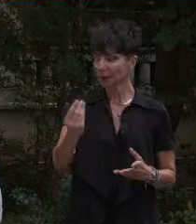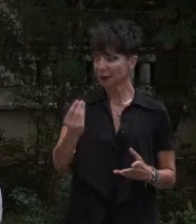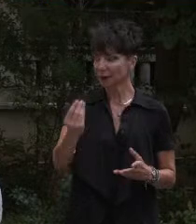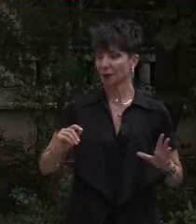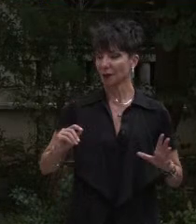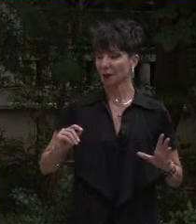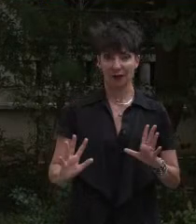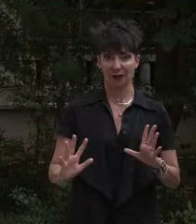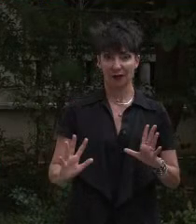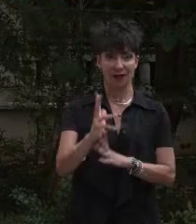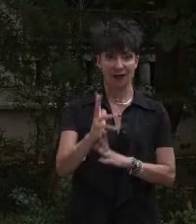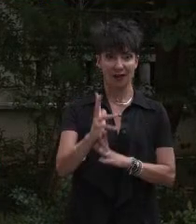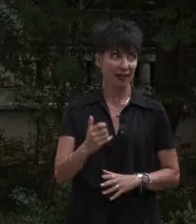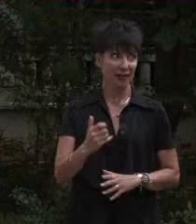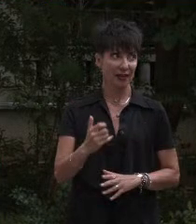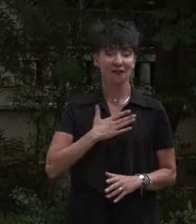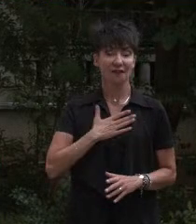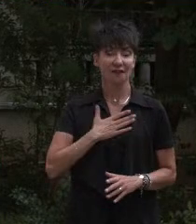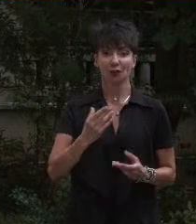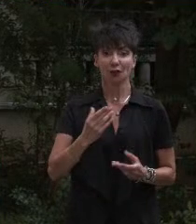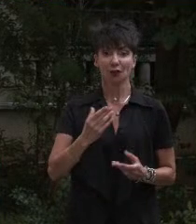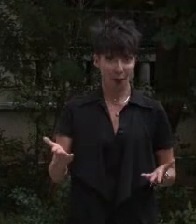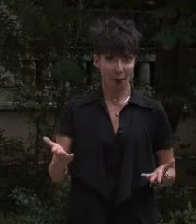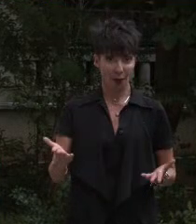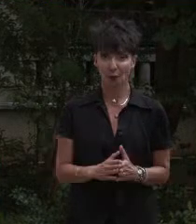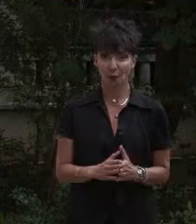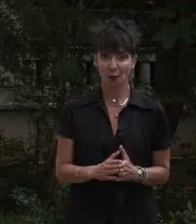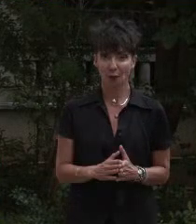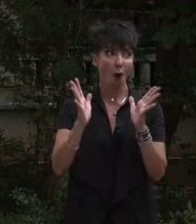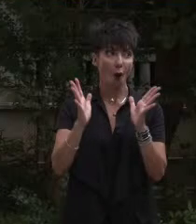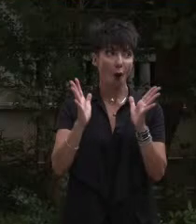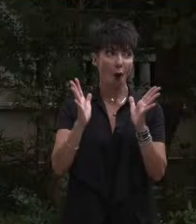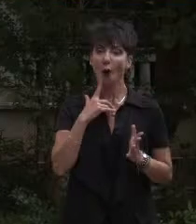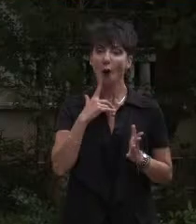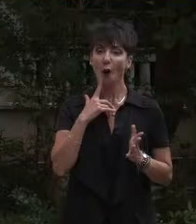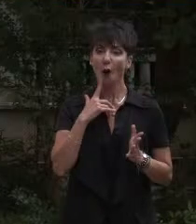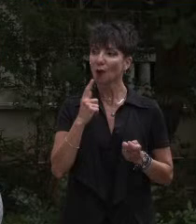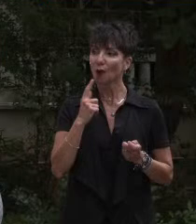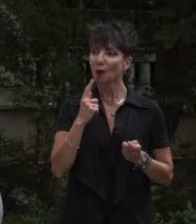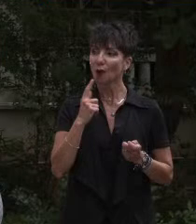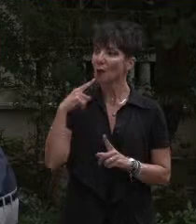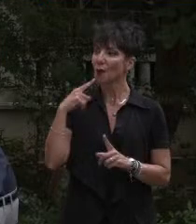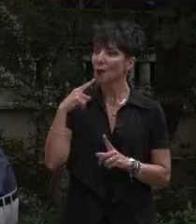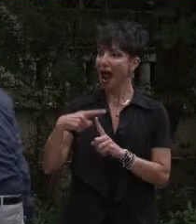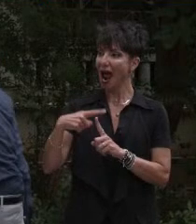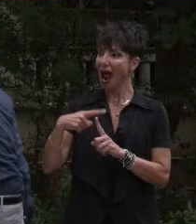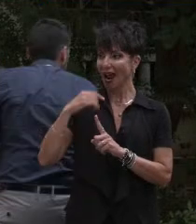πορείας. Σας ευχαριστούμε πολύ, κύριε Πρόεδρε, για ό,τι κάνετε για τον Ελληνικό Ερυθρό Σταυρό.